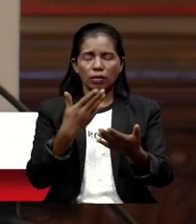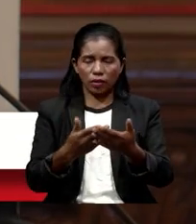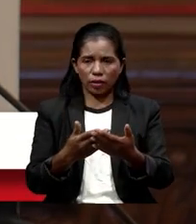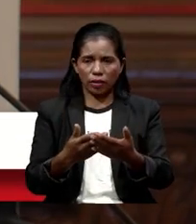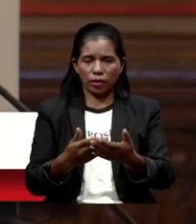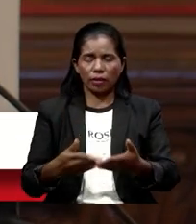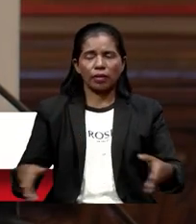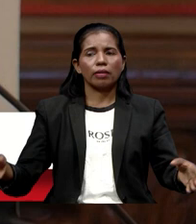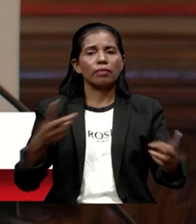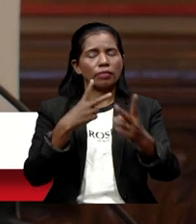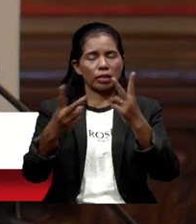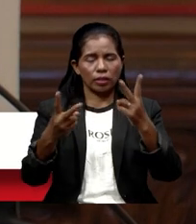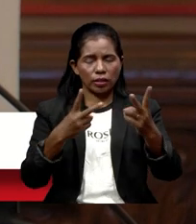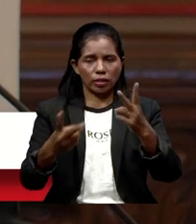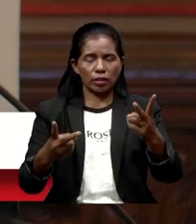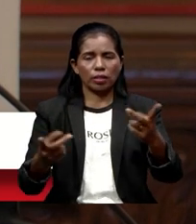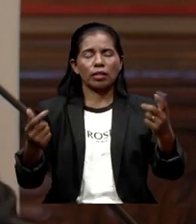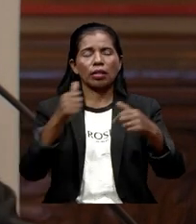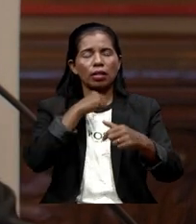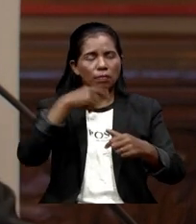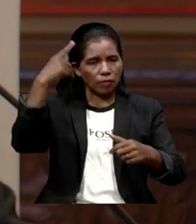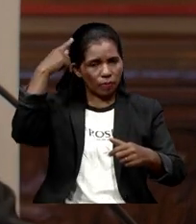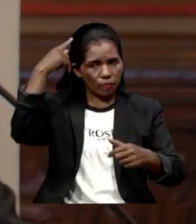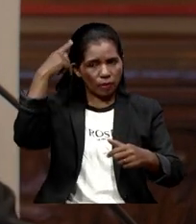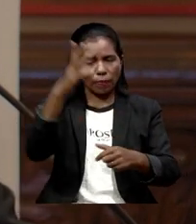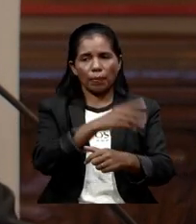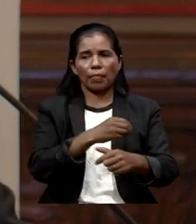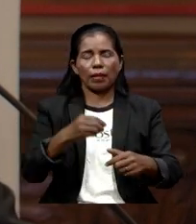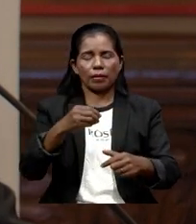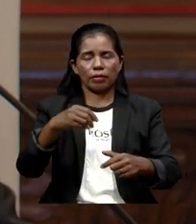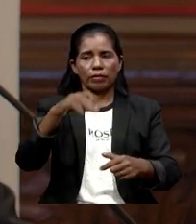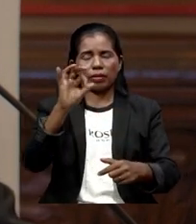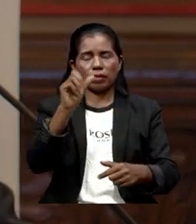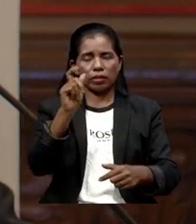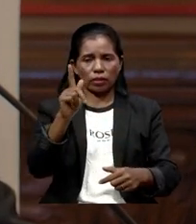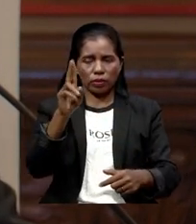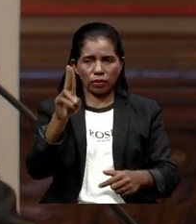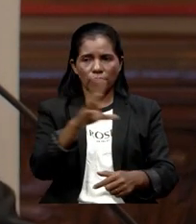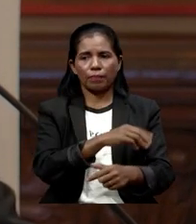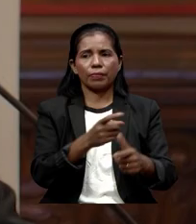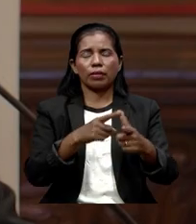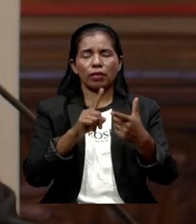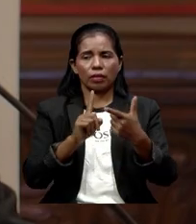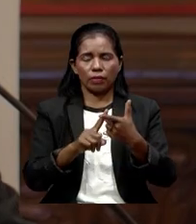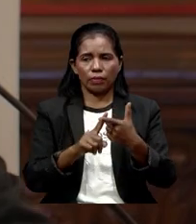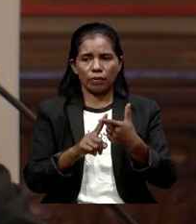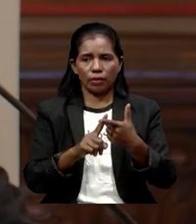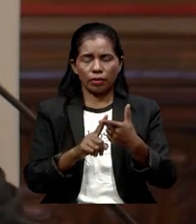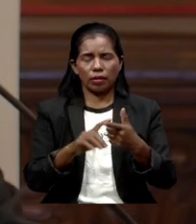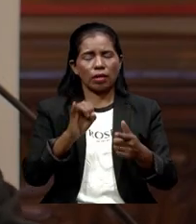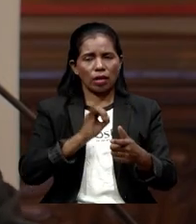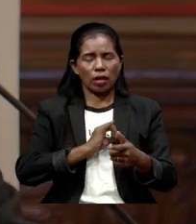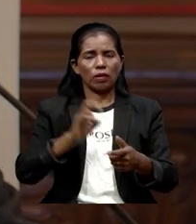kedatangan yang teramat mulia Bapak Suci Paus Fransiskus, dan saya